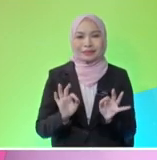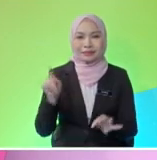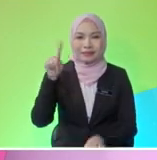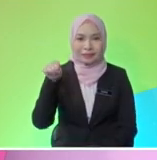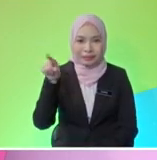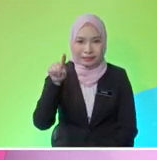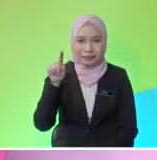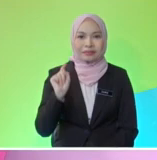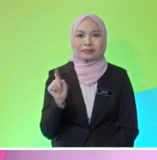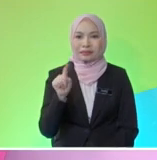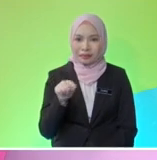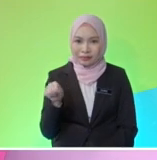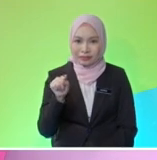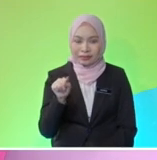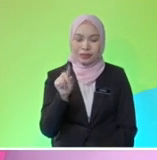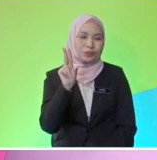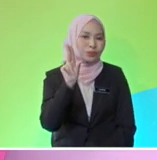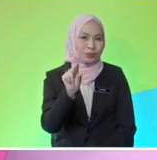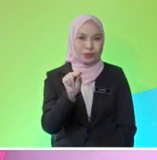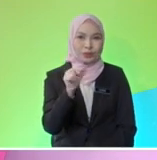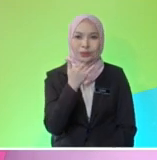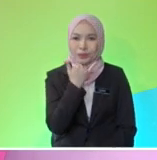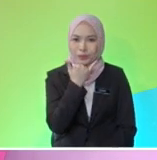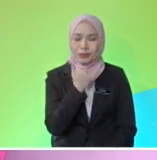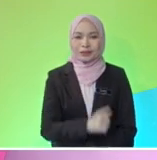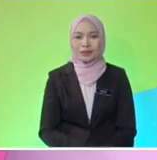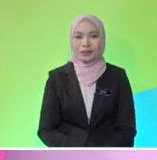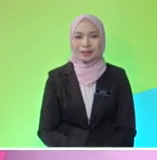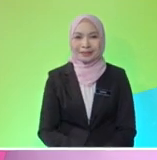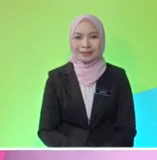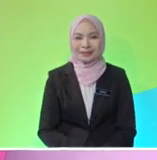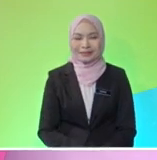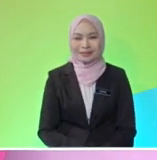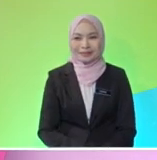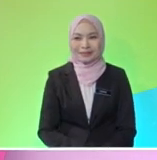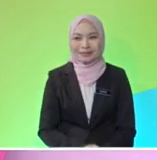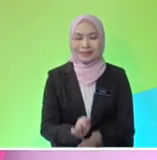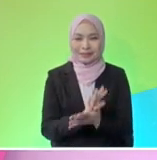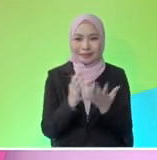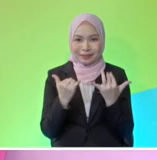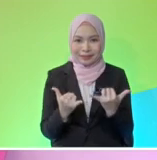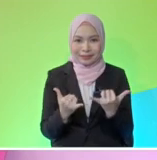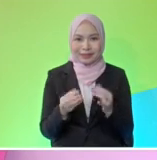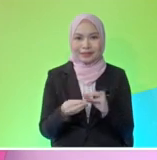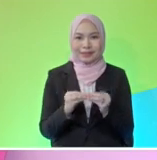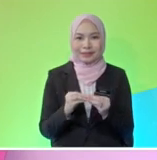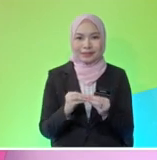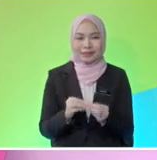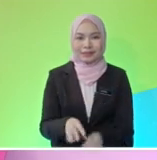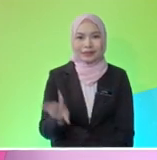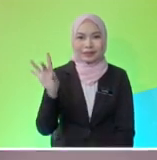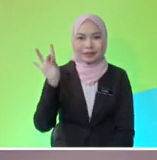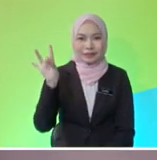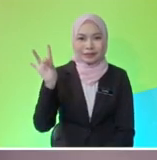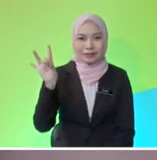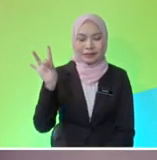Okey, seterusnya kita pergi kepada nombor yang agak mudah juga, iaitu nombor 9. Okey, nombor 9